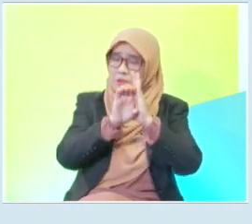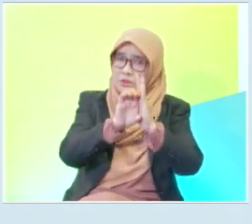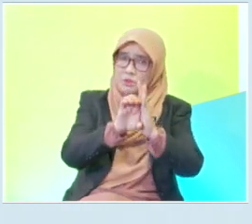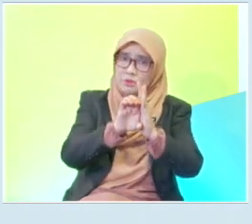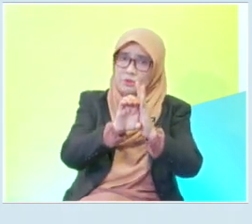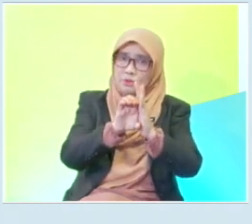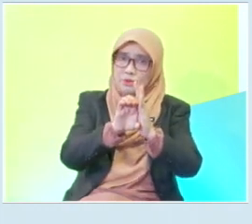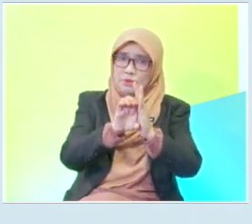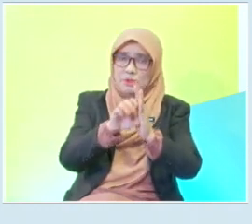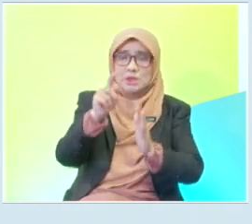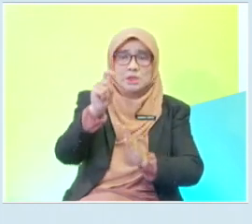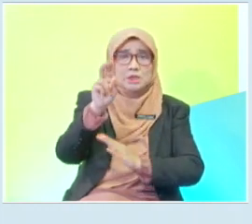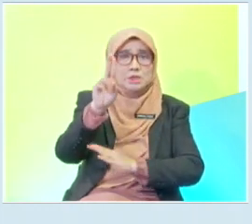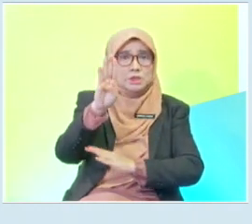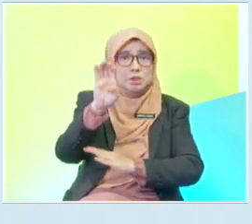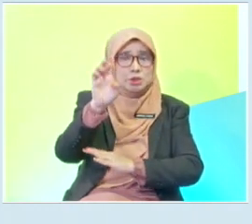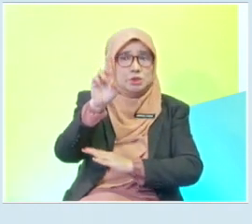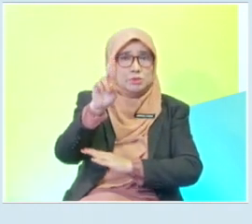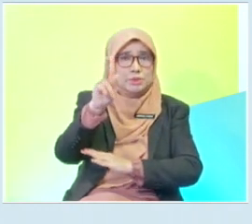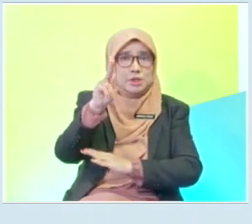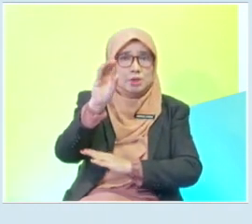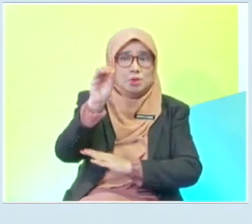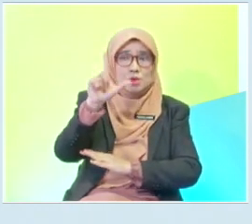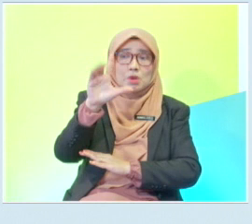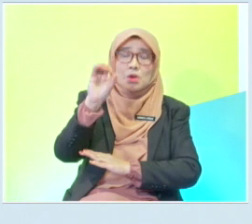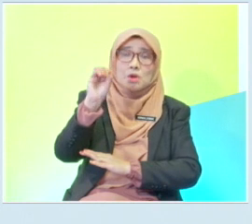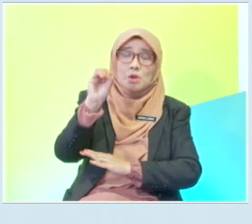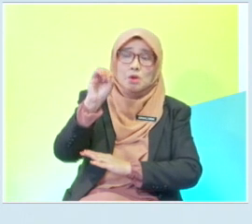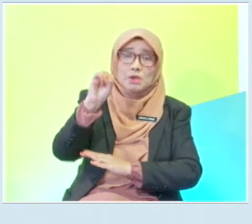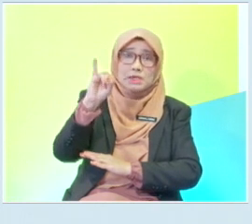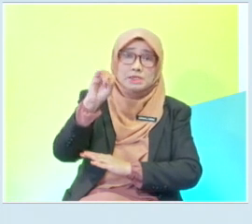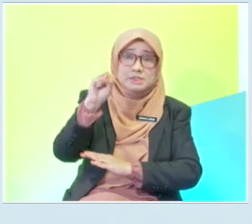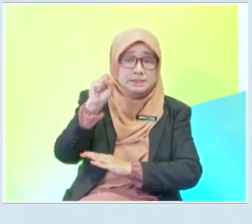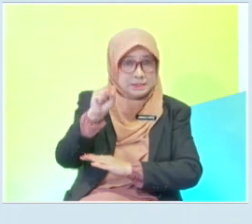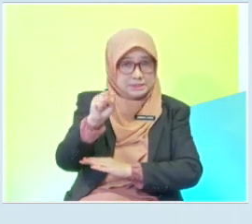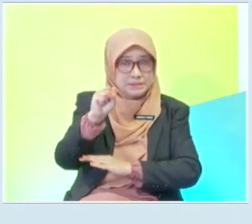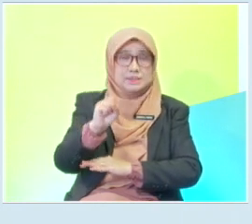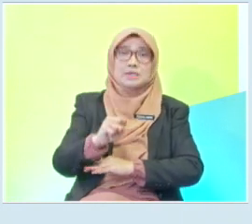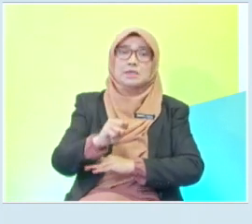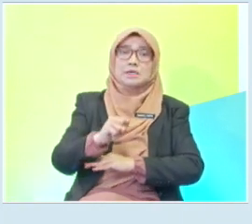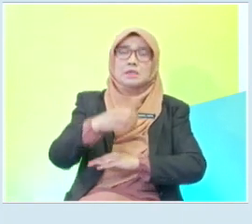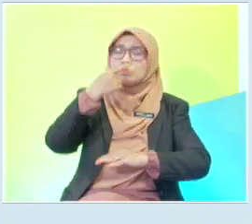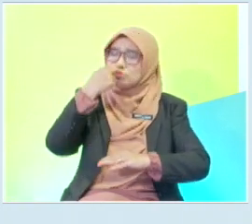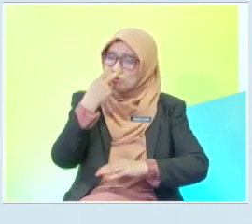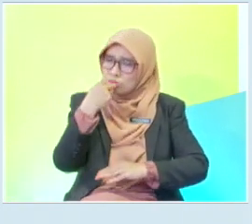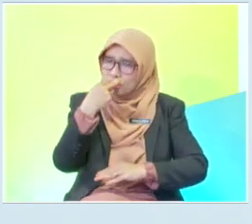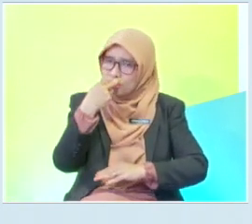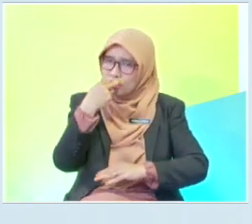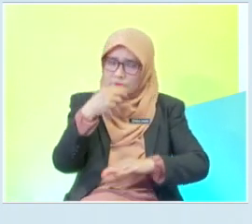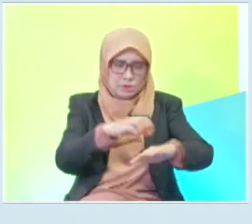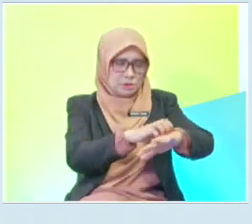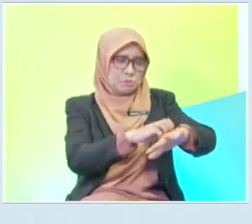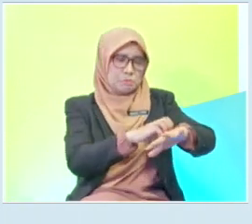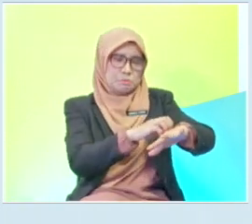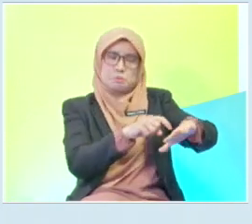seperti tuberkulosis, sesama, kurap, panau, penyakit kencing tikus, demam denggi, demam malaria dan